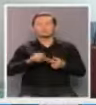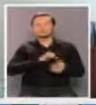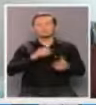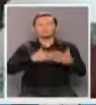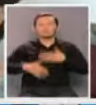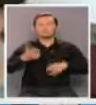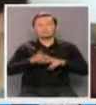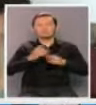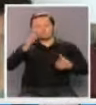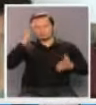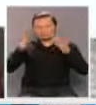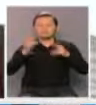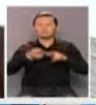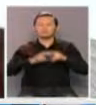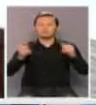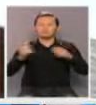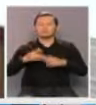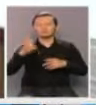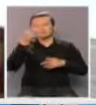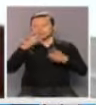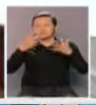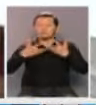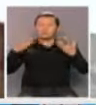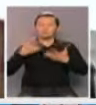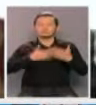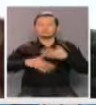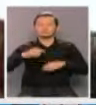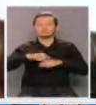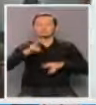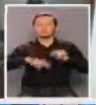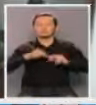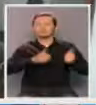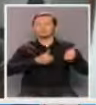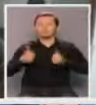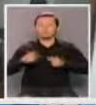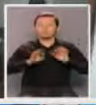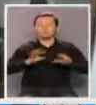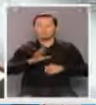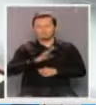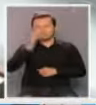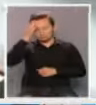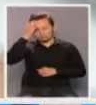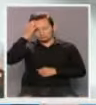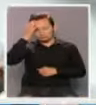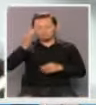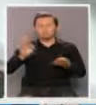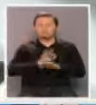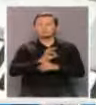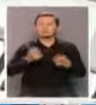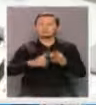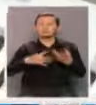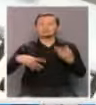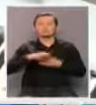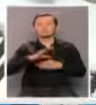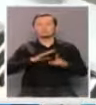радостью, весельем. Поэтому необходимо исполнять эту песню с приподнятым настроением, объясняет педагог. А музыкальное сопровождение для юных